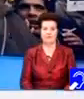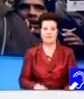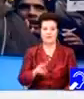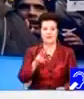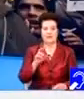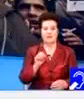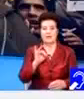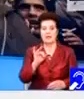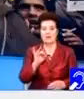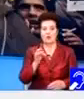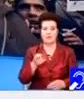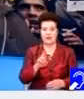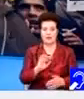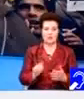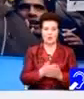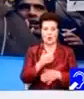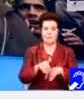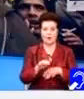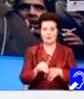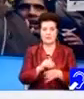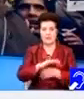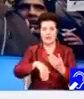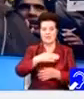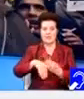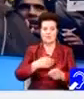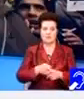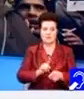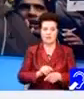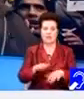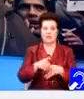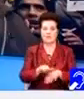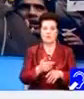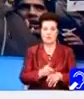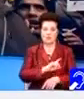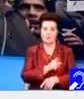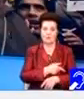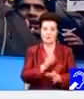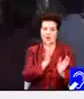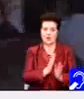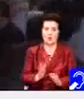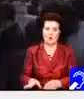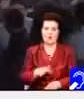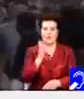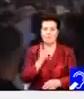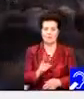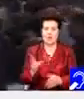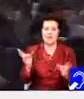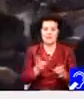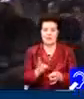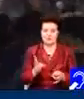La Amman, în Iordania, au avut loc noi proteste care au degenerat în confruntări între demonstranți și forțele de ordine. A fost necesară